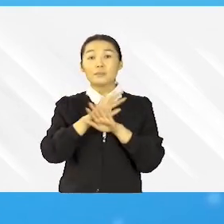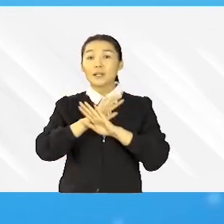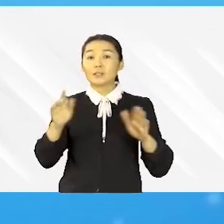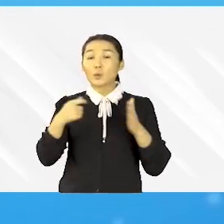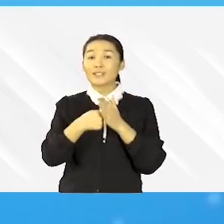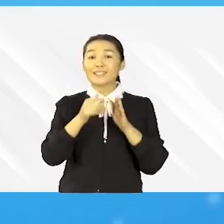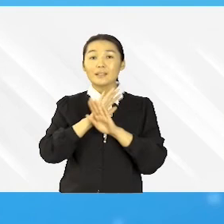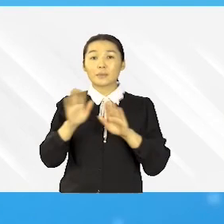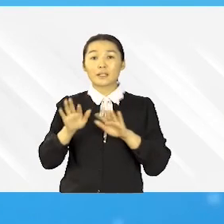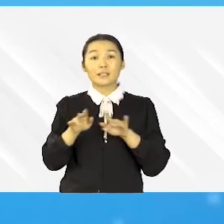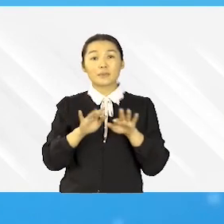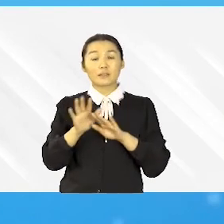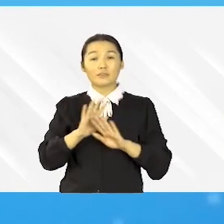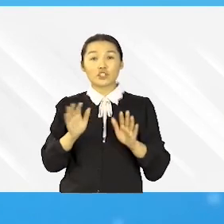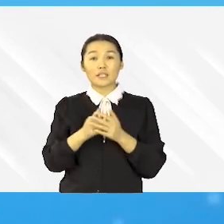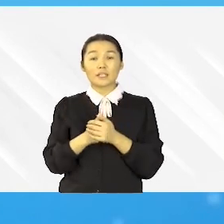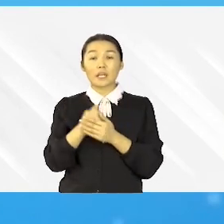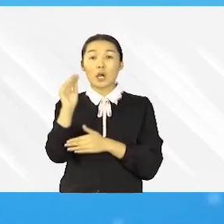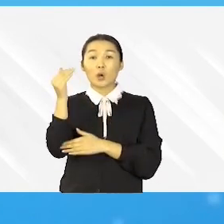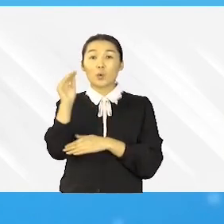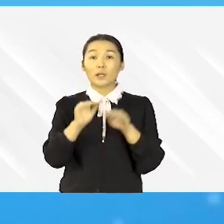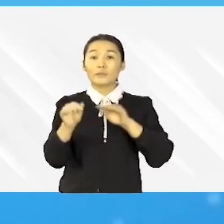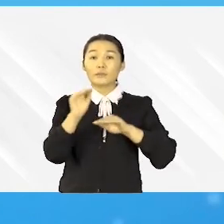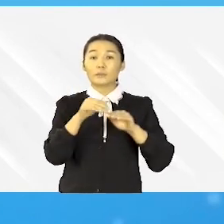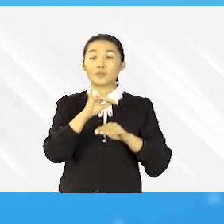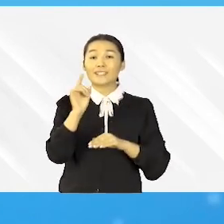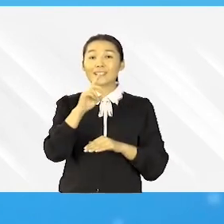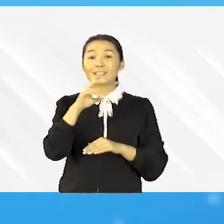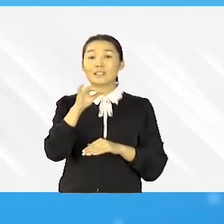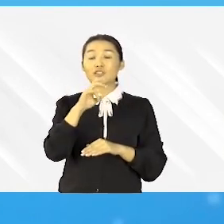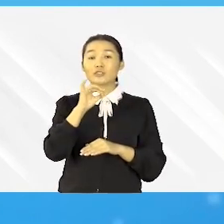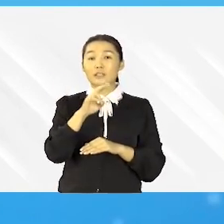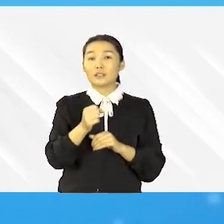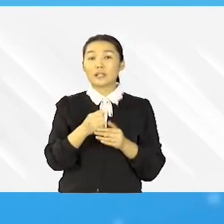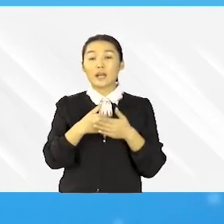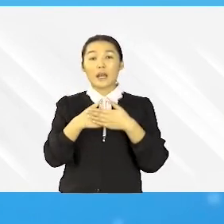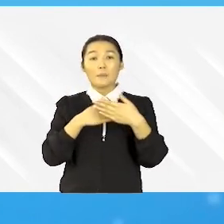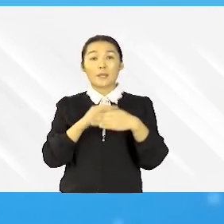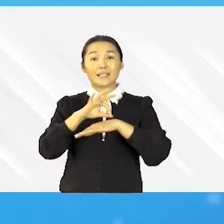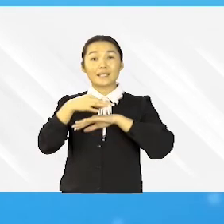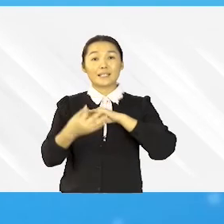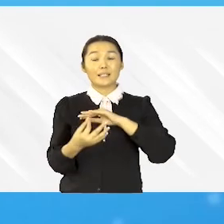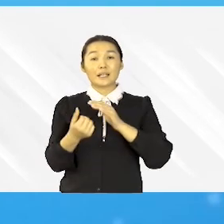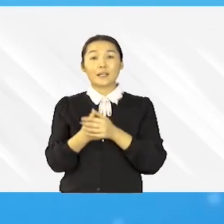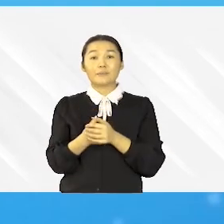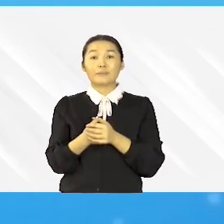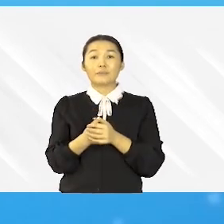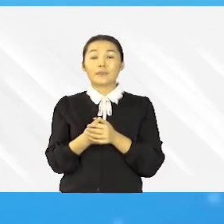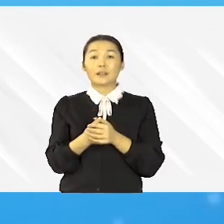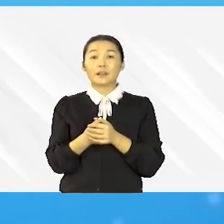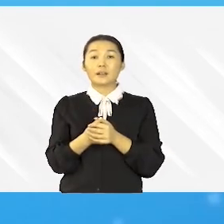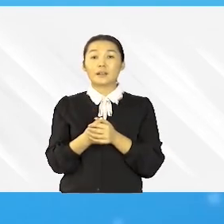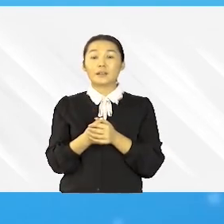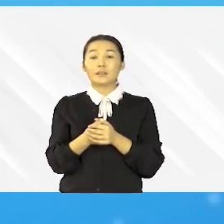роста, ни передвижения. Куколка формируется из личинки перед последней ее линькой и уже носит слегка напоминающие